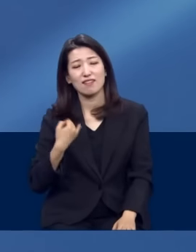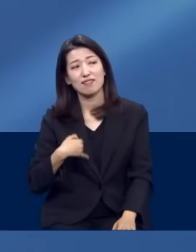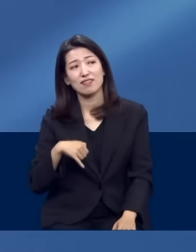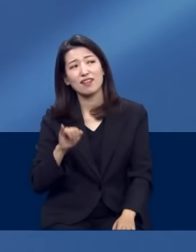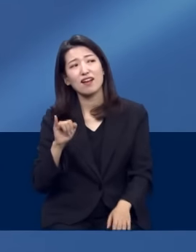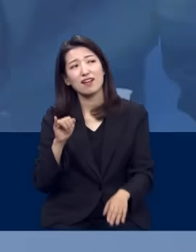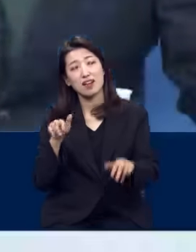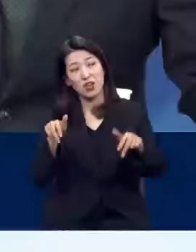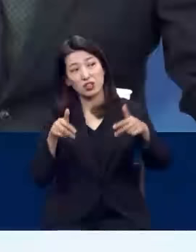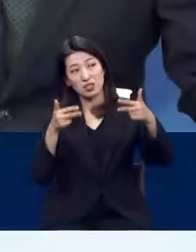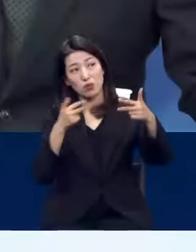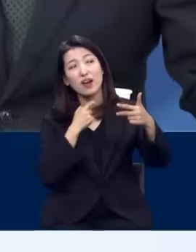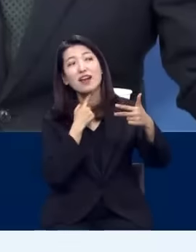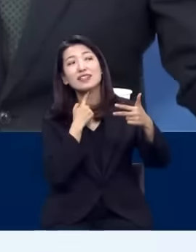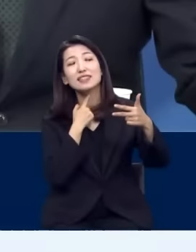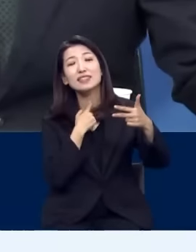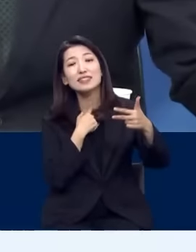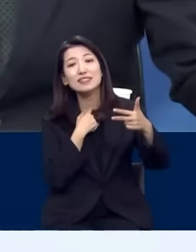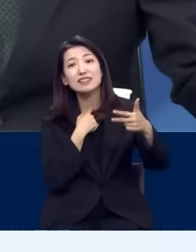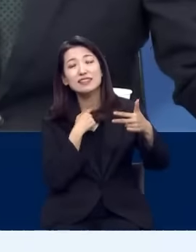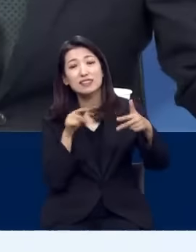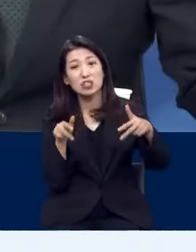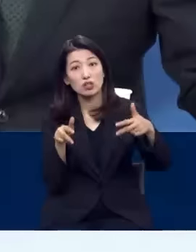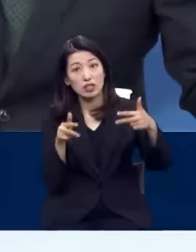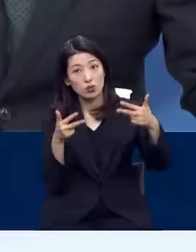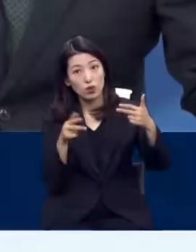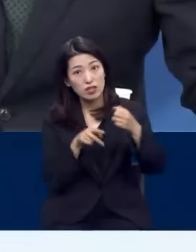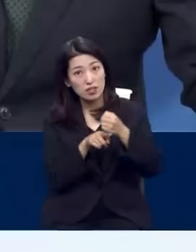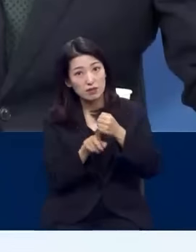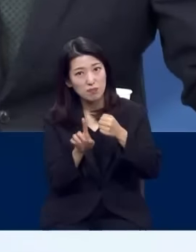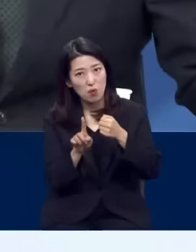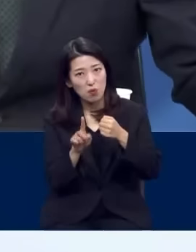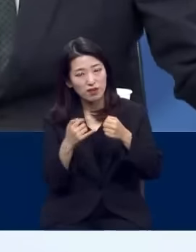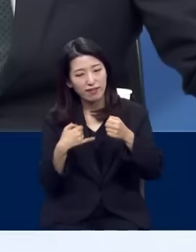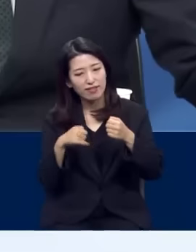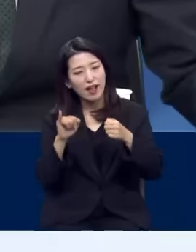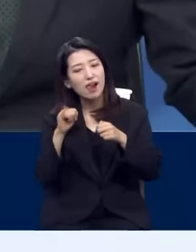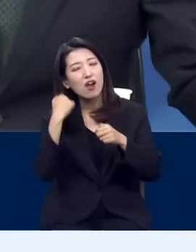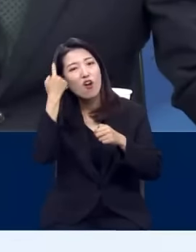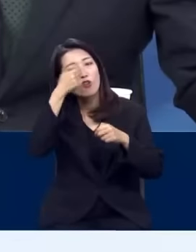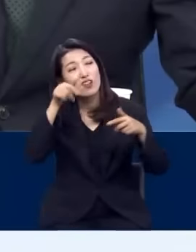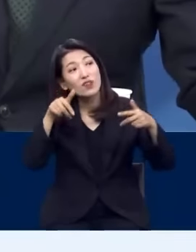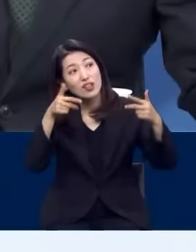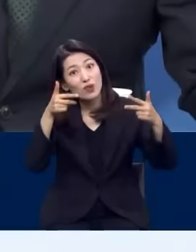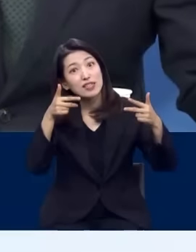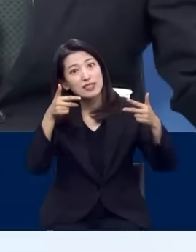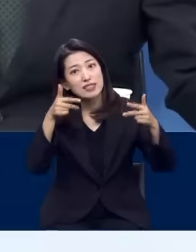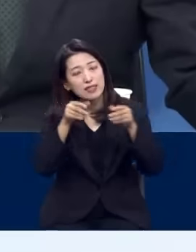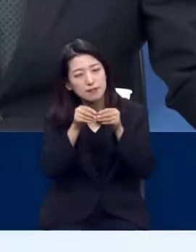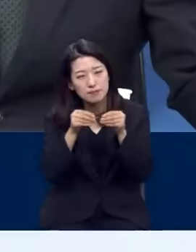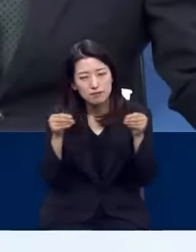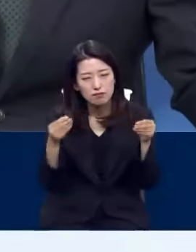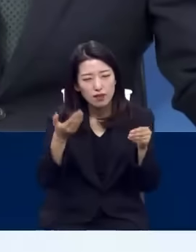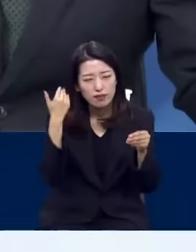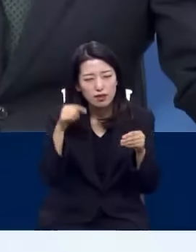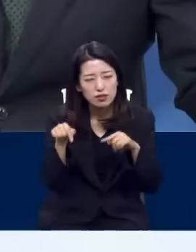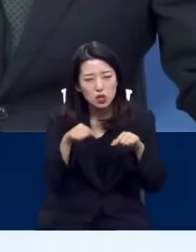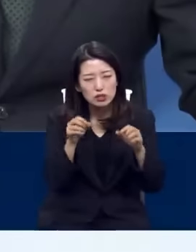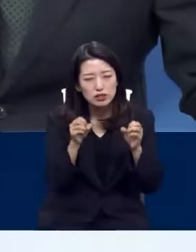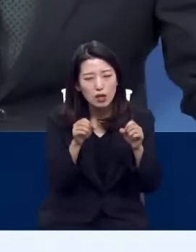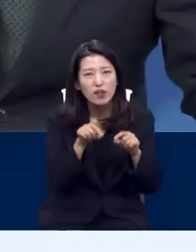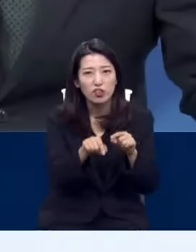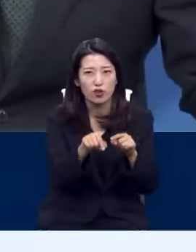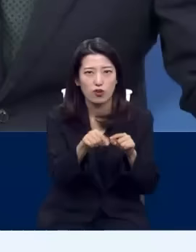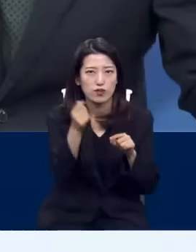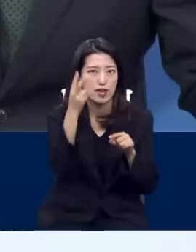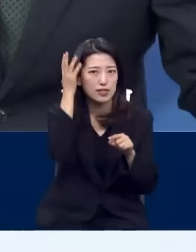일부러 리마인드 시키는 거 같아요 내가 이렇게 구속되고 이렇게 어려워지면 어 당신 애들도 어 무사치 않다 뭐